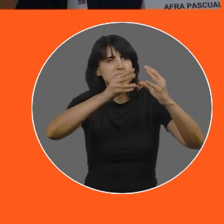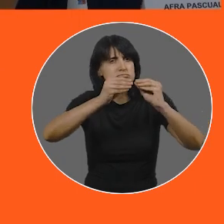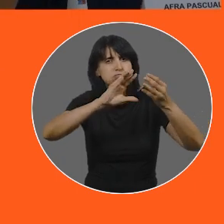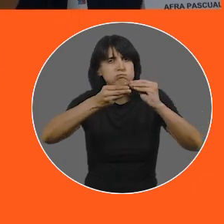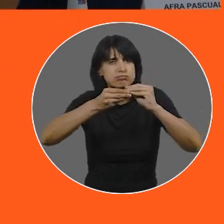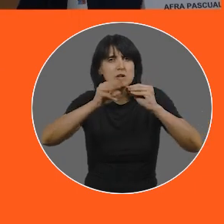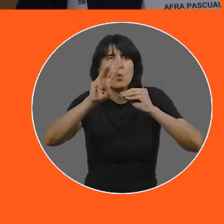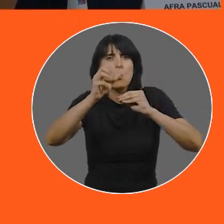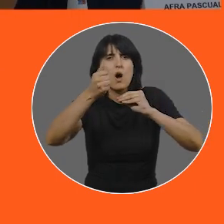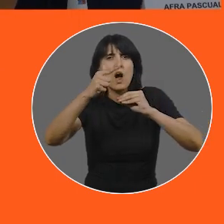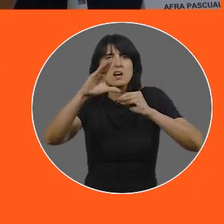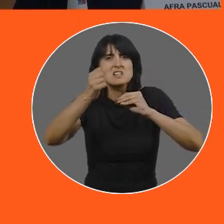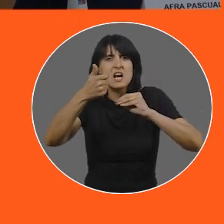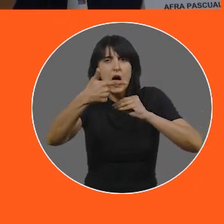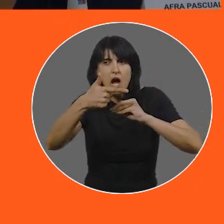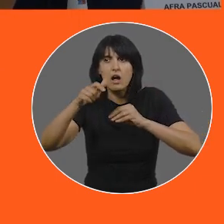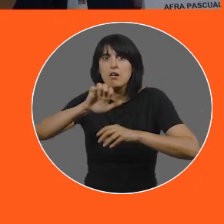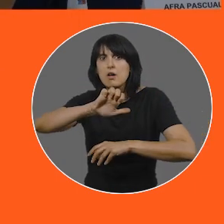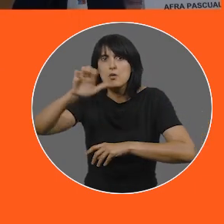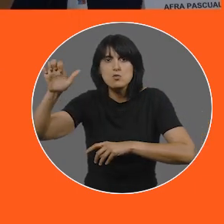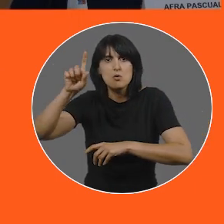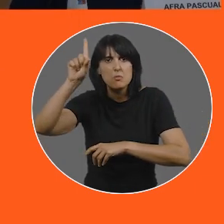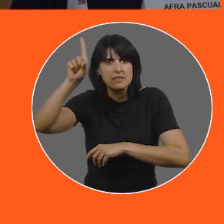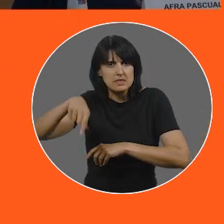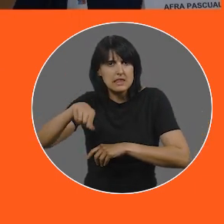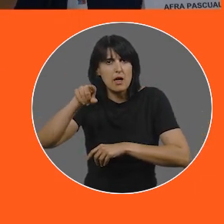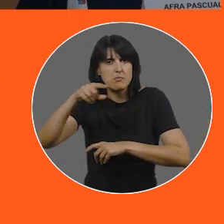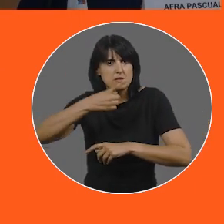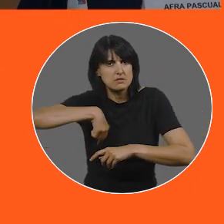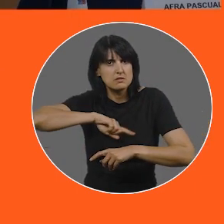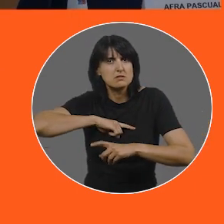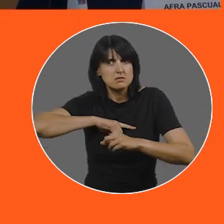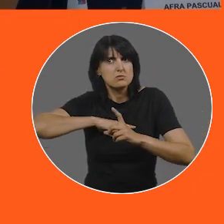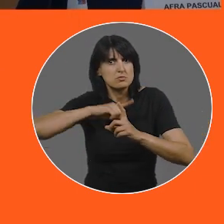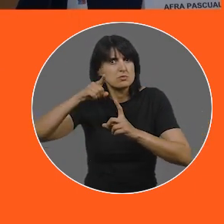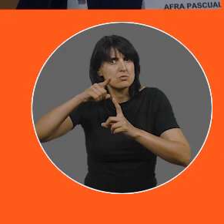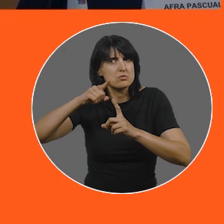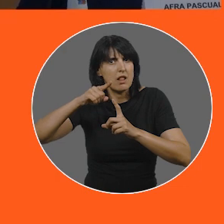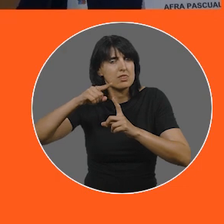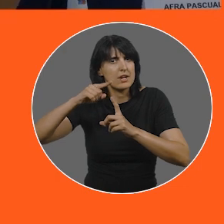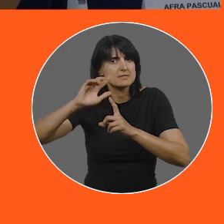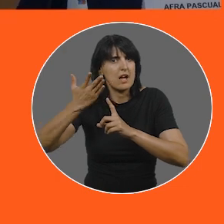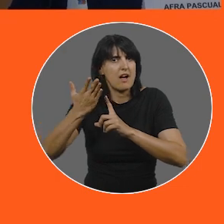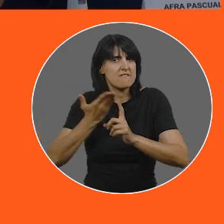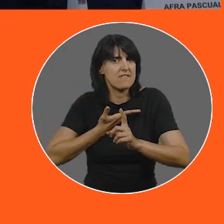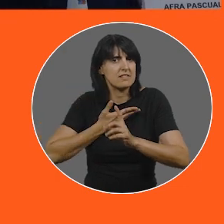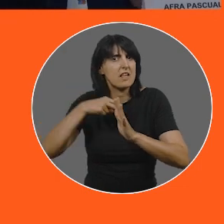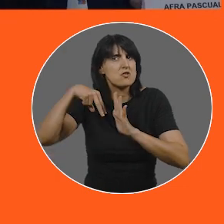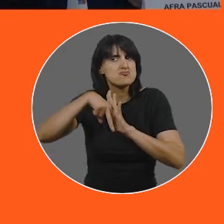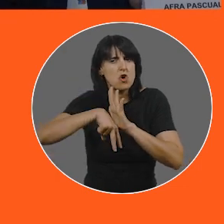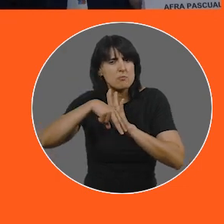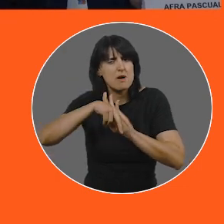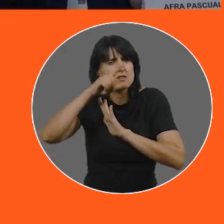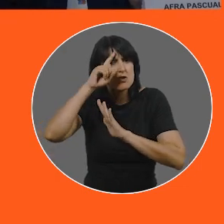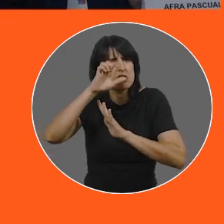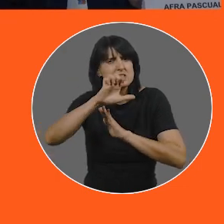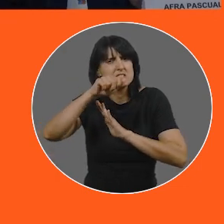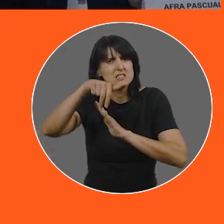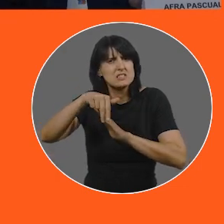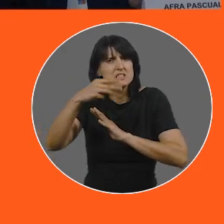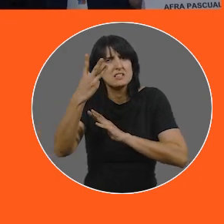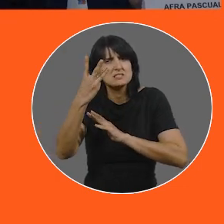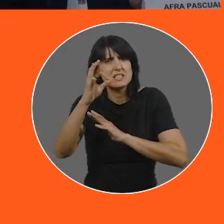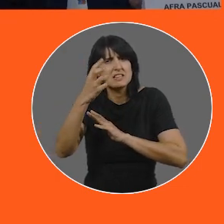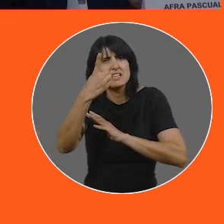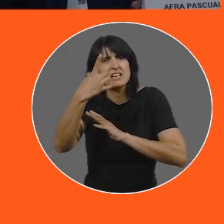intentar aplicar les pautes WCAG, a Europa, precisament. Nosaltres estem davall del paraigües de la norma, espereu que no me la sé,